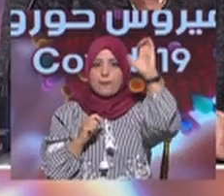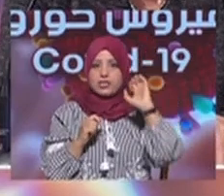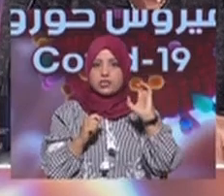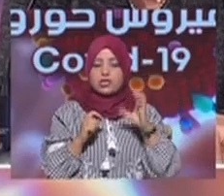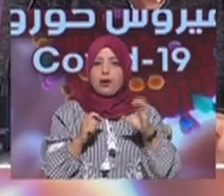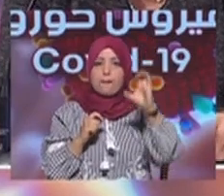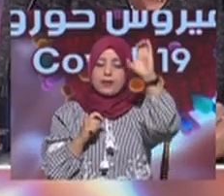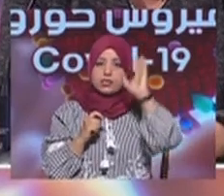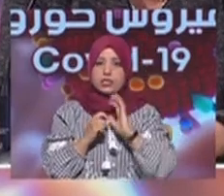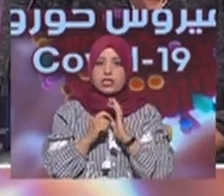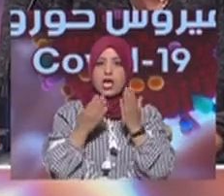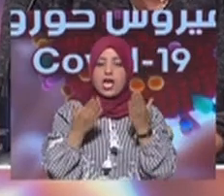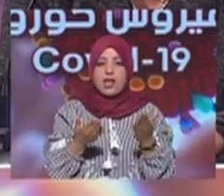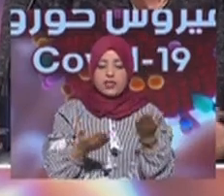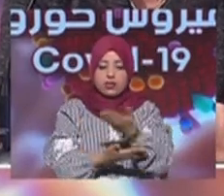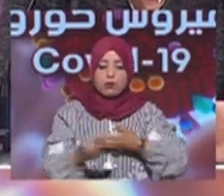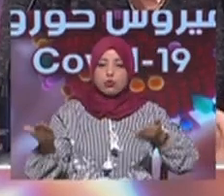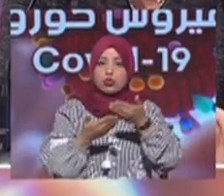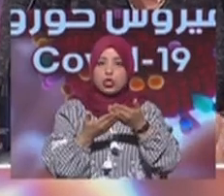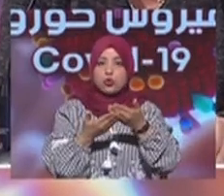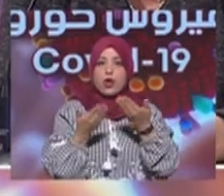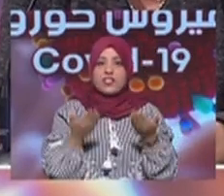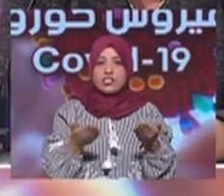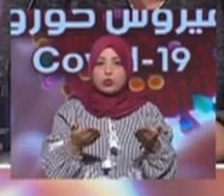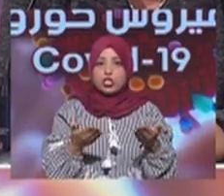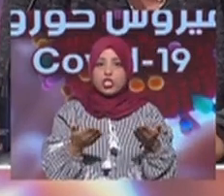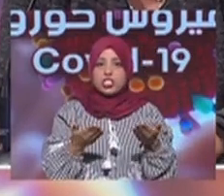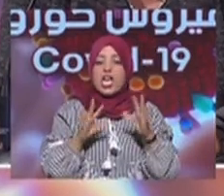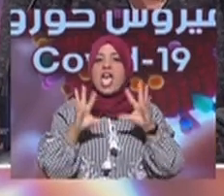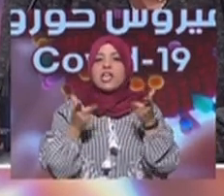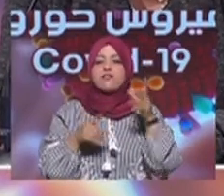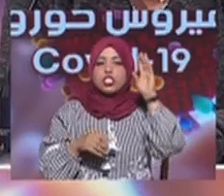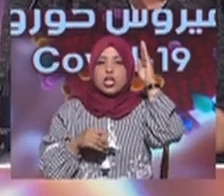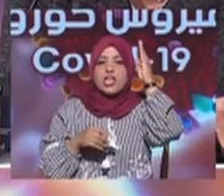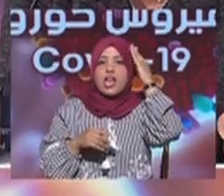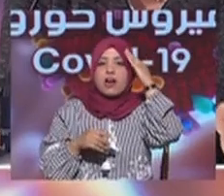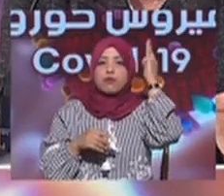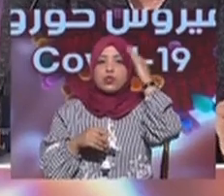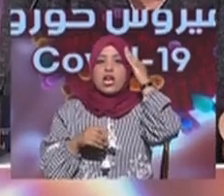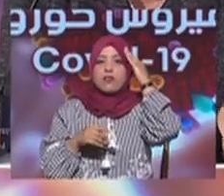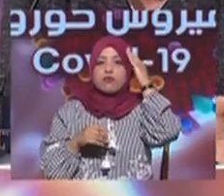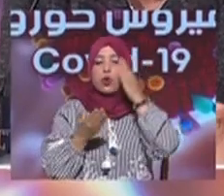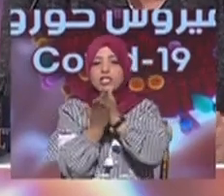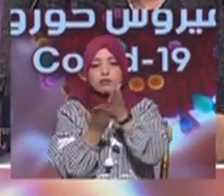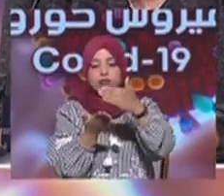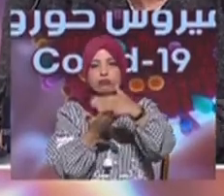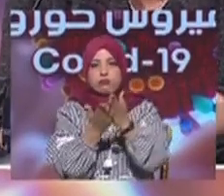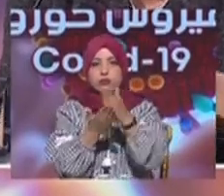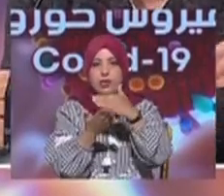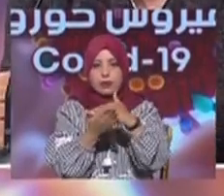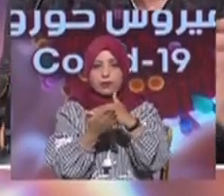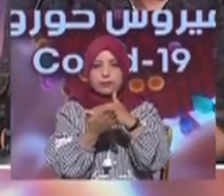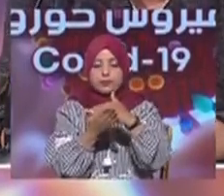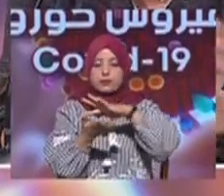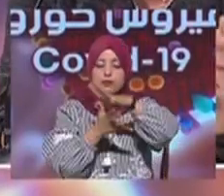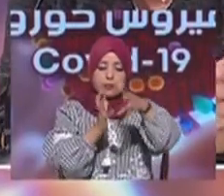ان والسيكونساج شنو هو وقت اللي باش نعرفوا الكومبوزيسيون لانشينمون نتاع لي اسيد نوكليك اللي كونوا